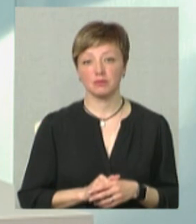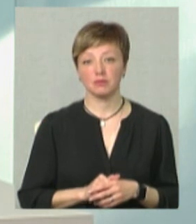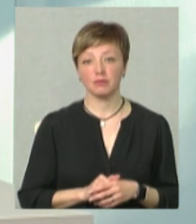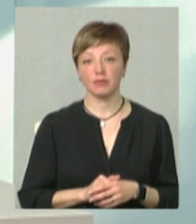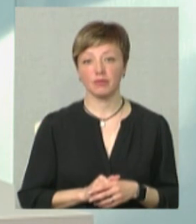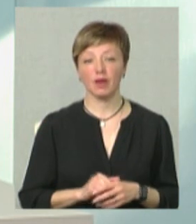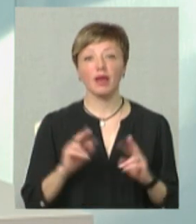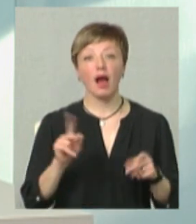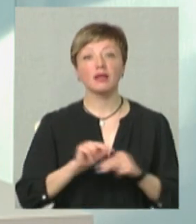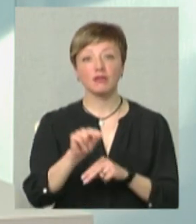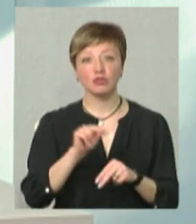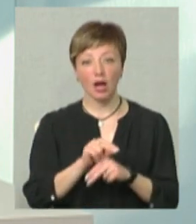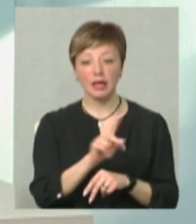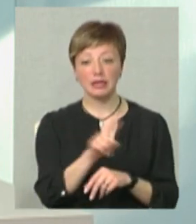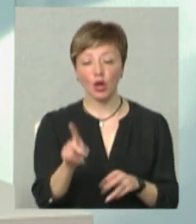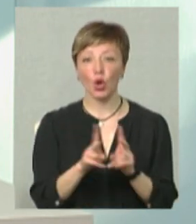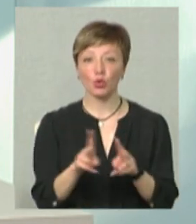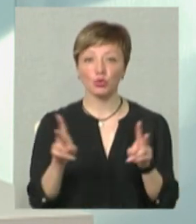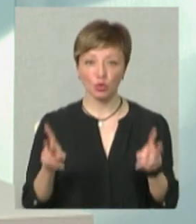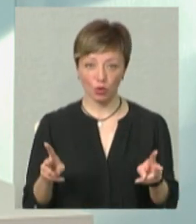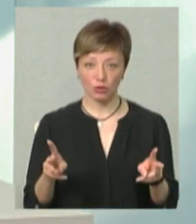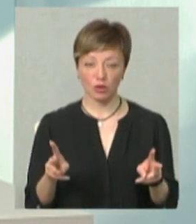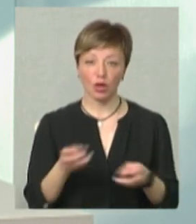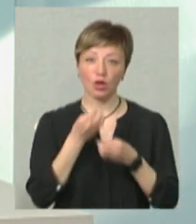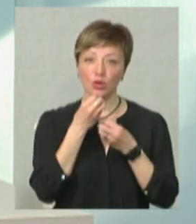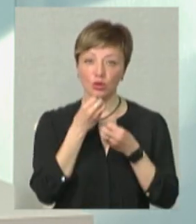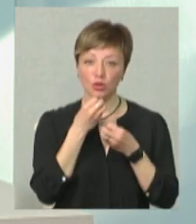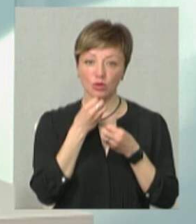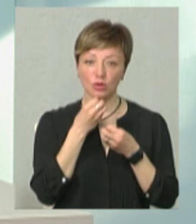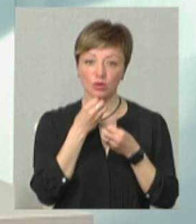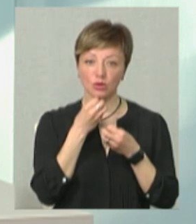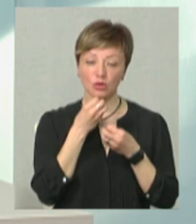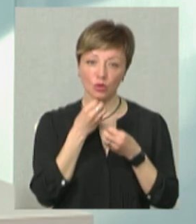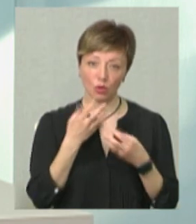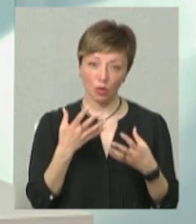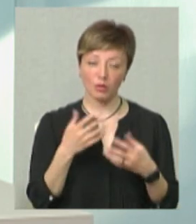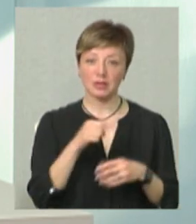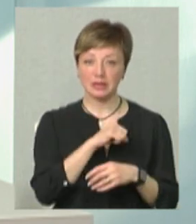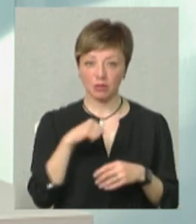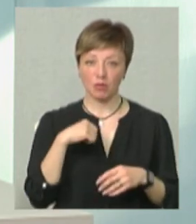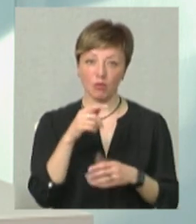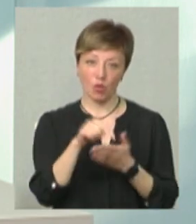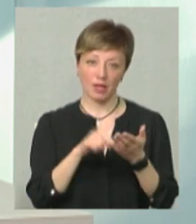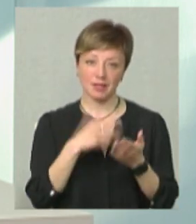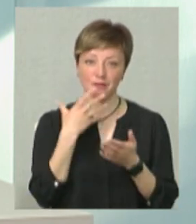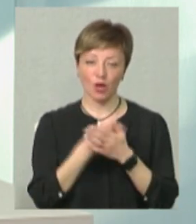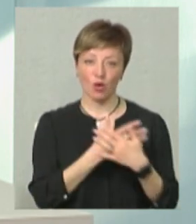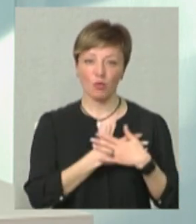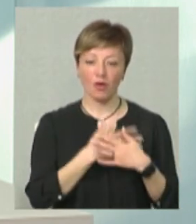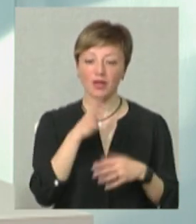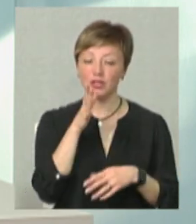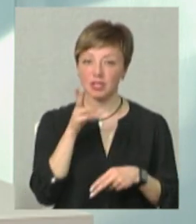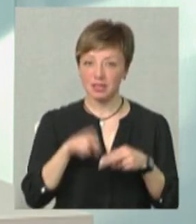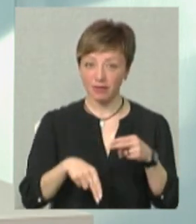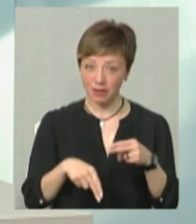Як навчають тих, хто добровільно абсолютно хоче поділитися своєю любов'ю. Наш час в